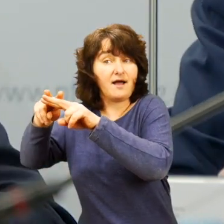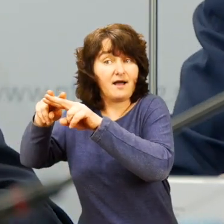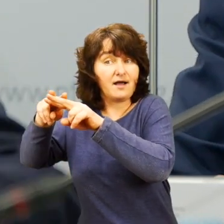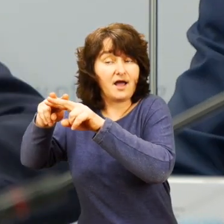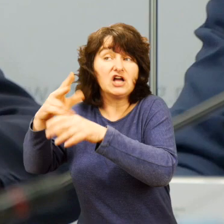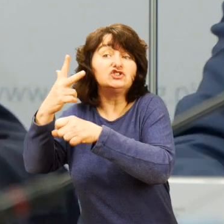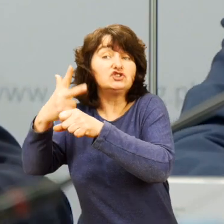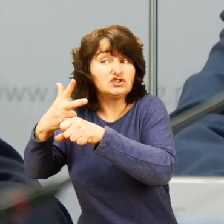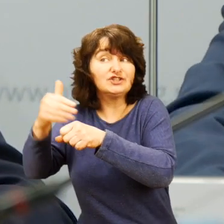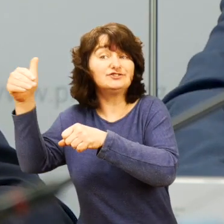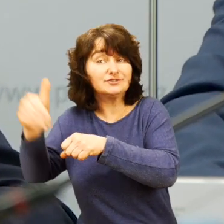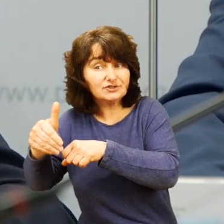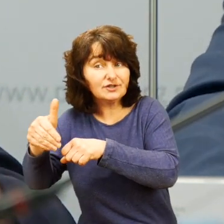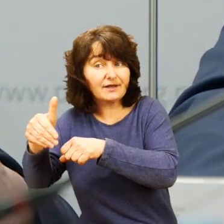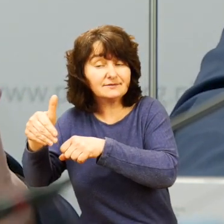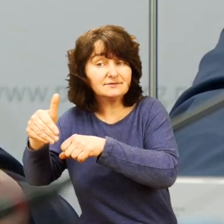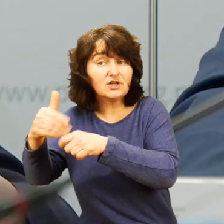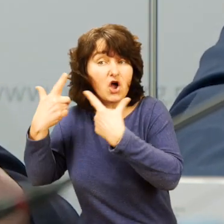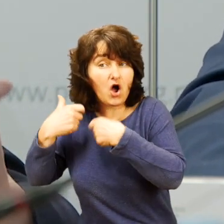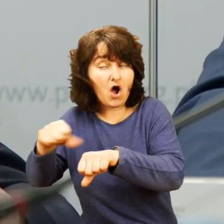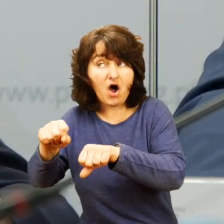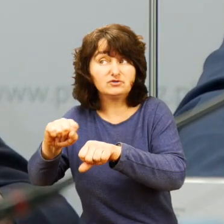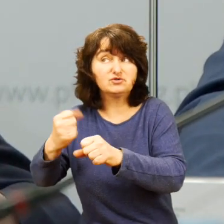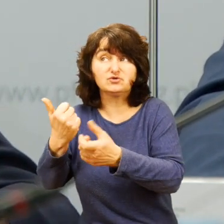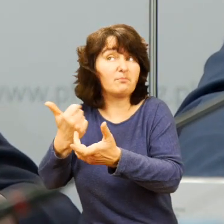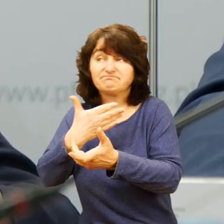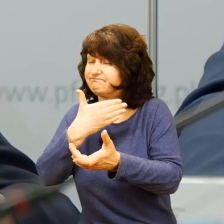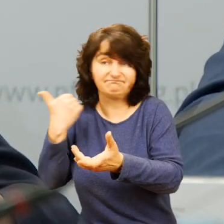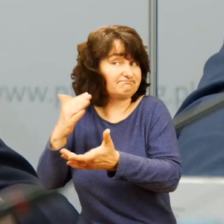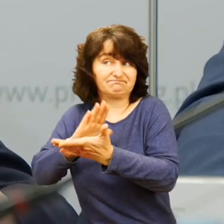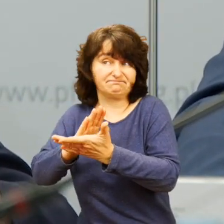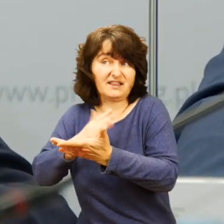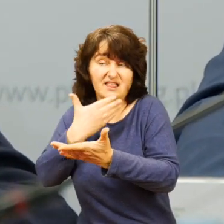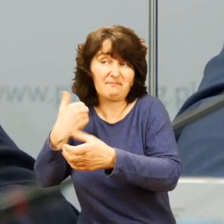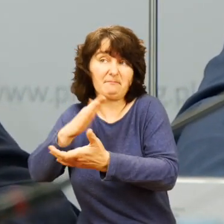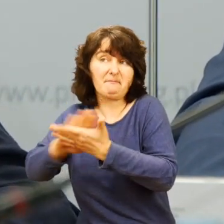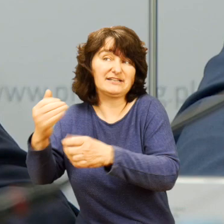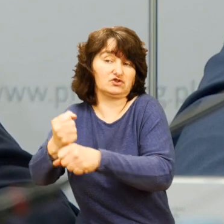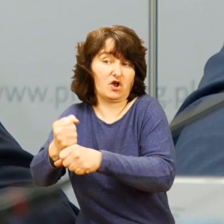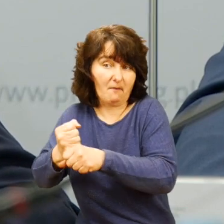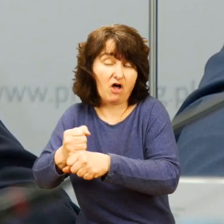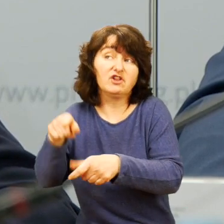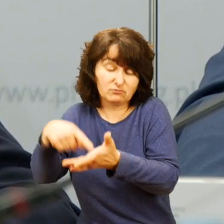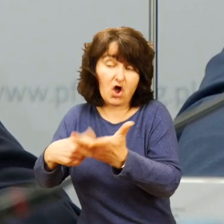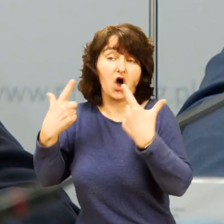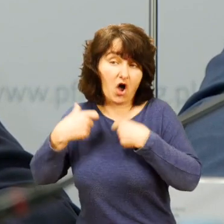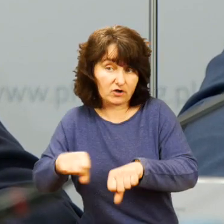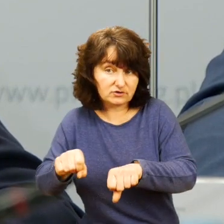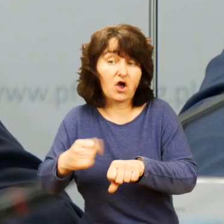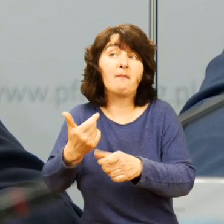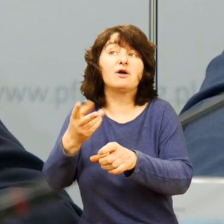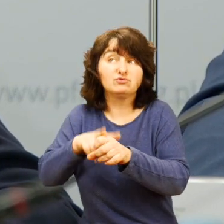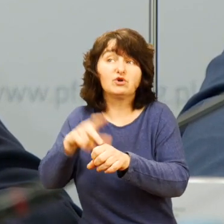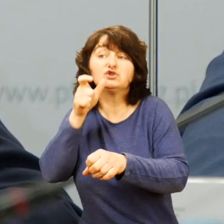natomiast 30 tysięcy nie pozostaje w tej chwili w zatrudnieniu, a więc są to osoby